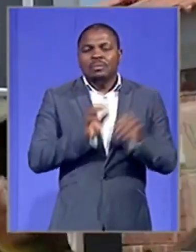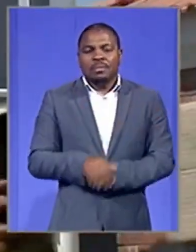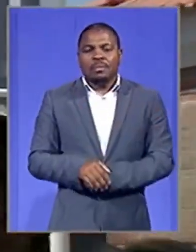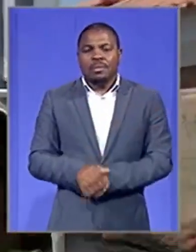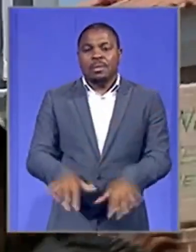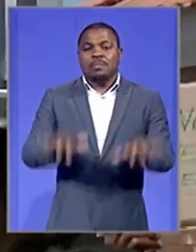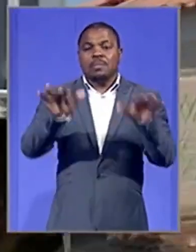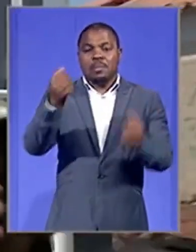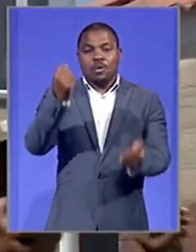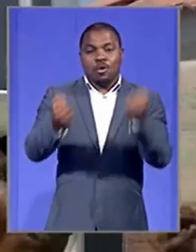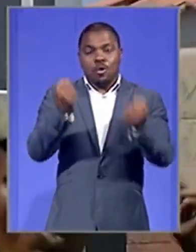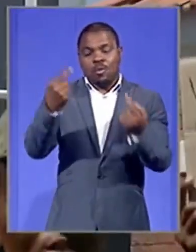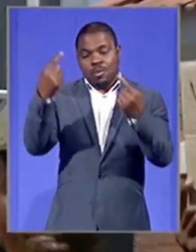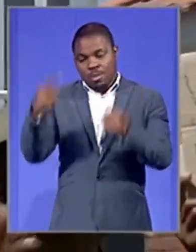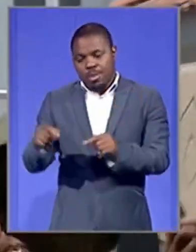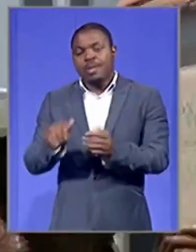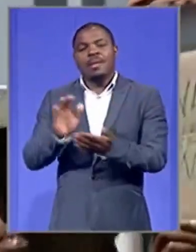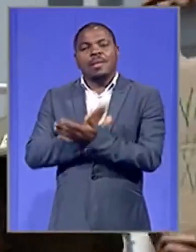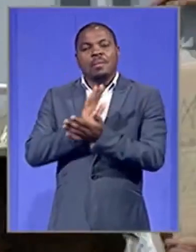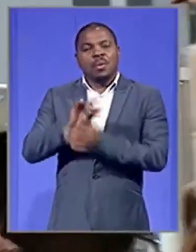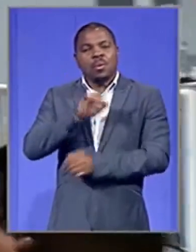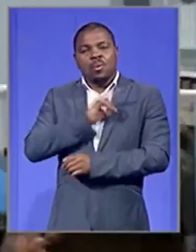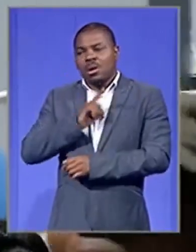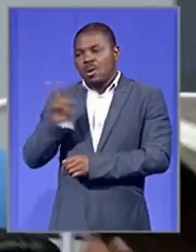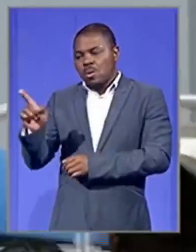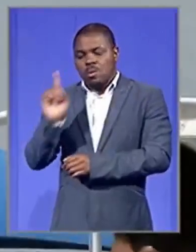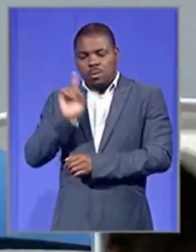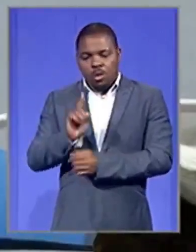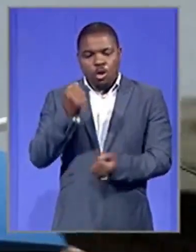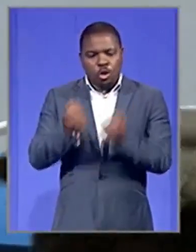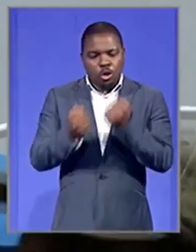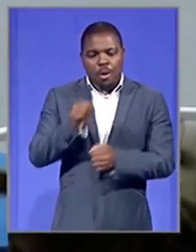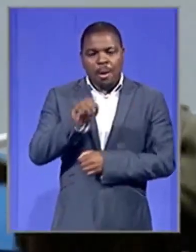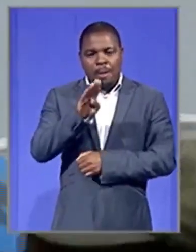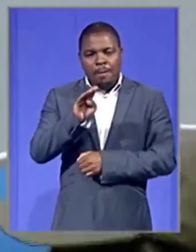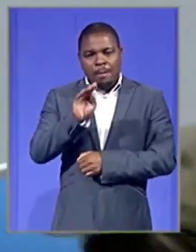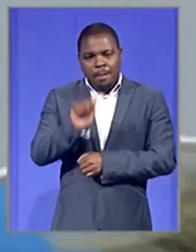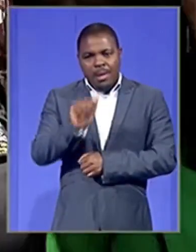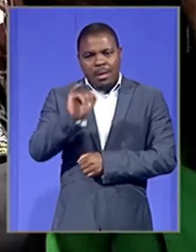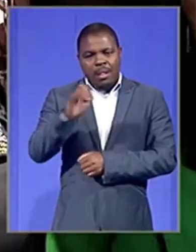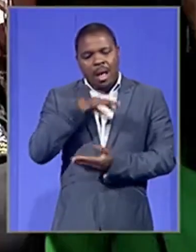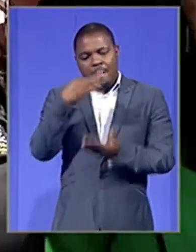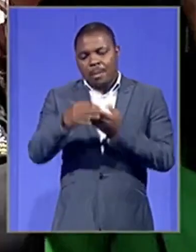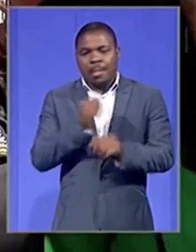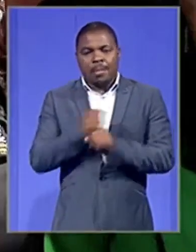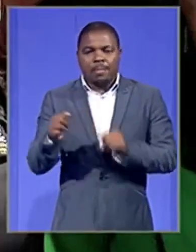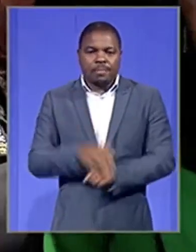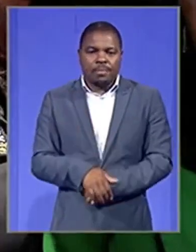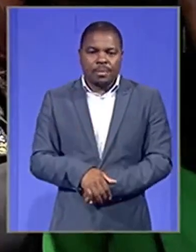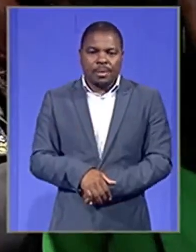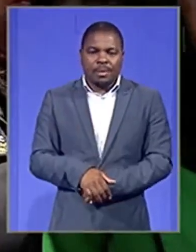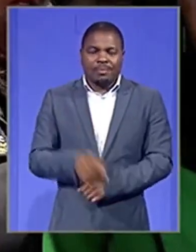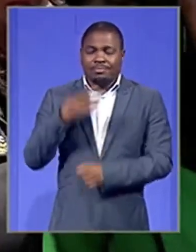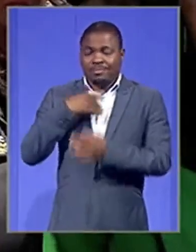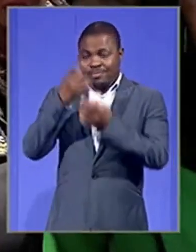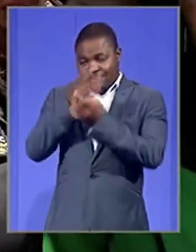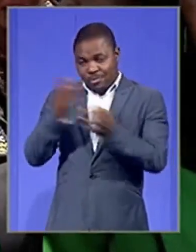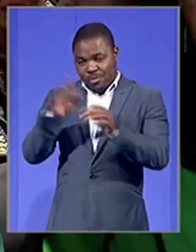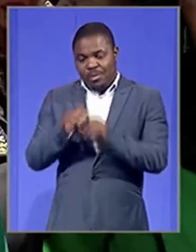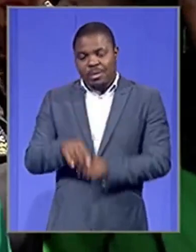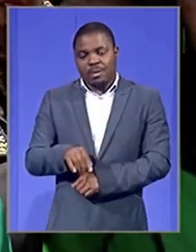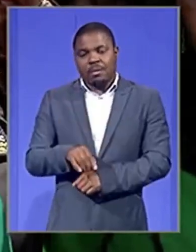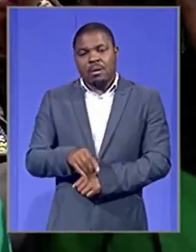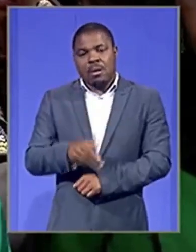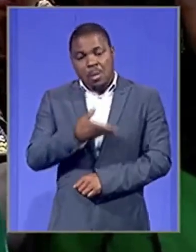ne ba thabile hore moqoswa ha lokollwa ka bail. Re batla go itse gore re le bommele le bana justice system